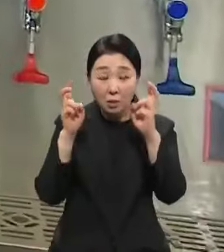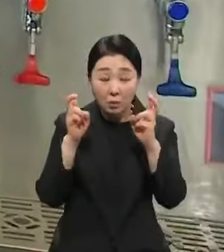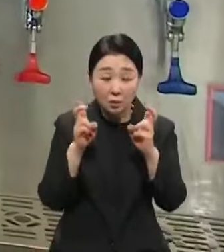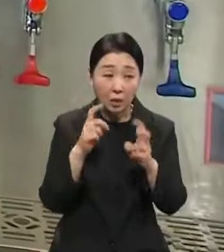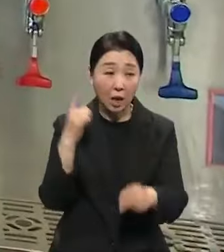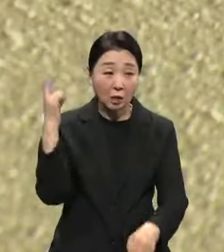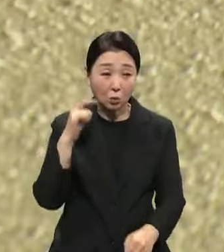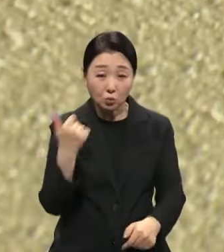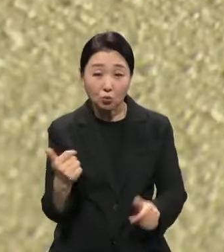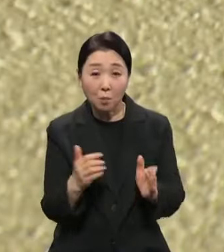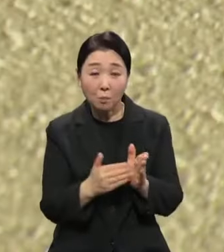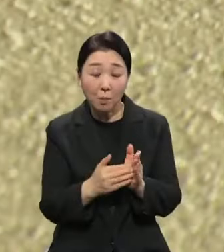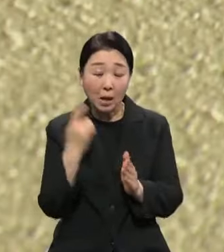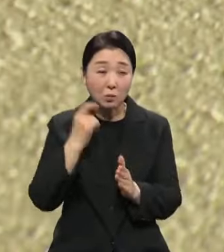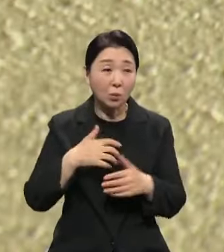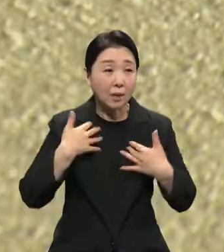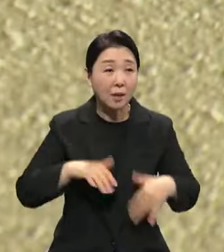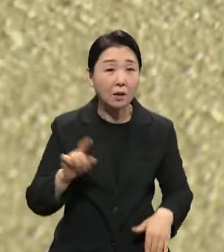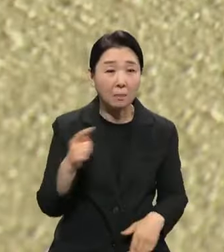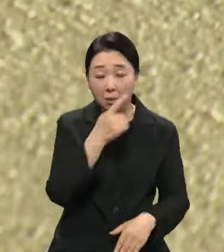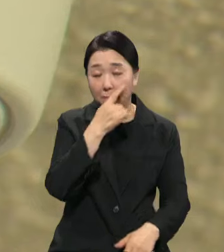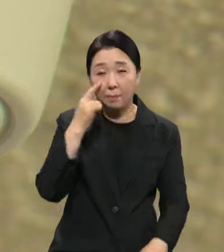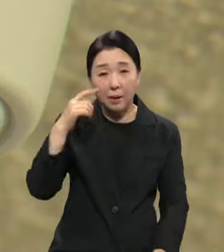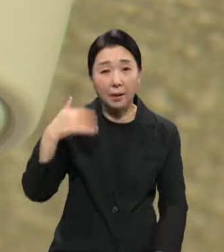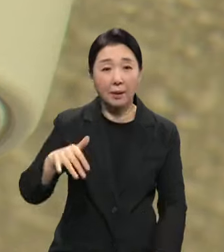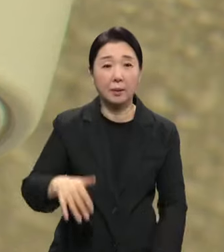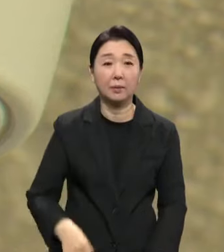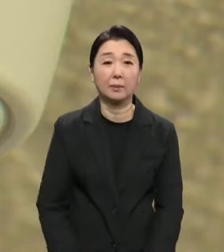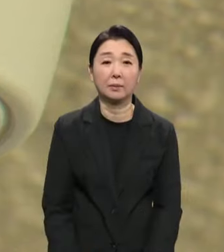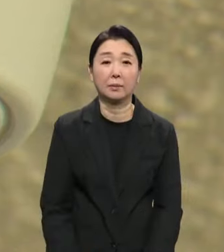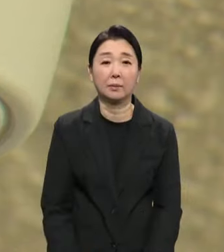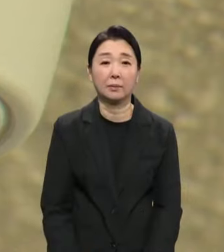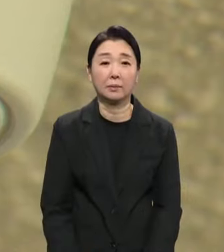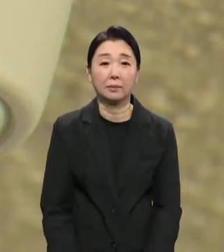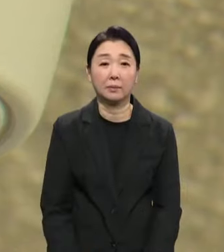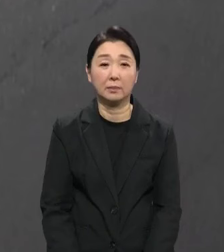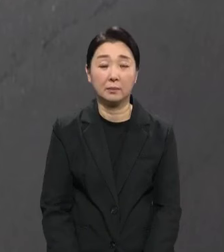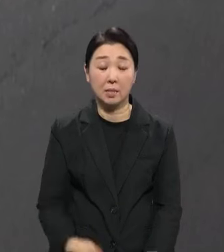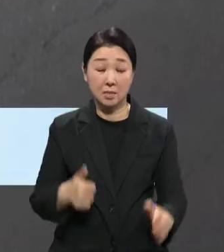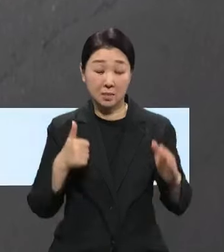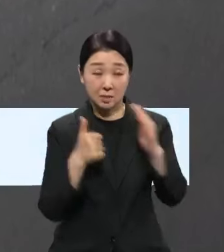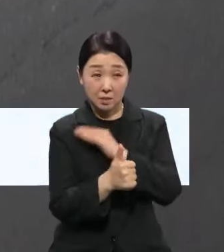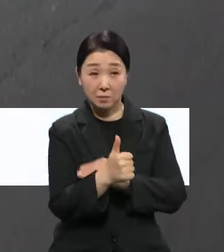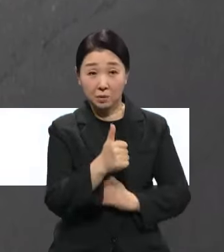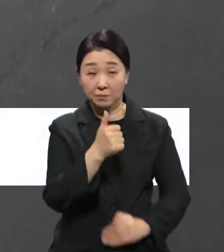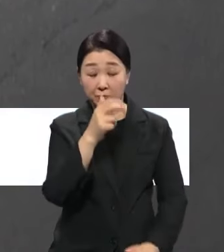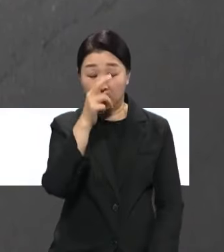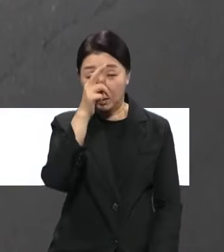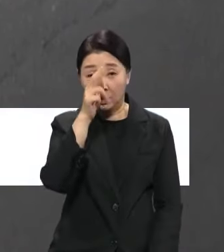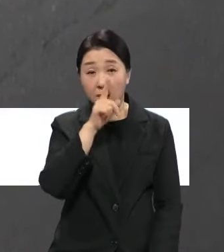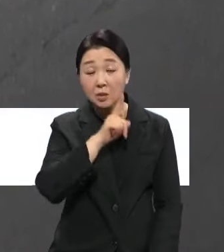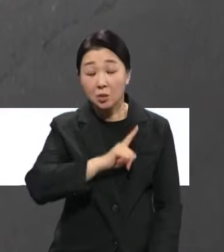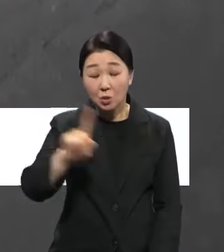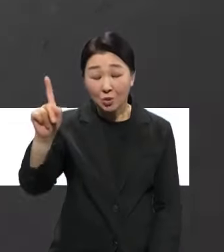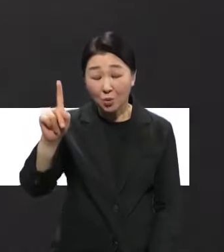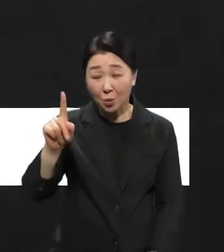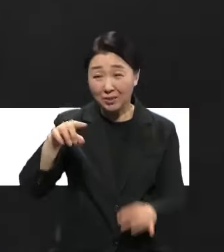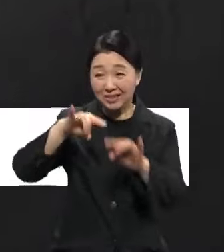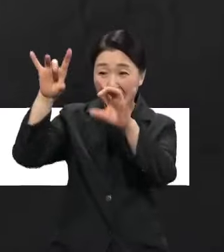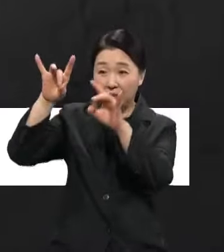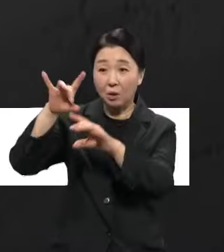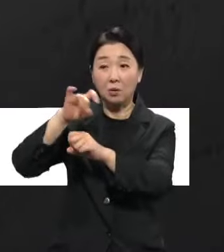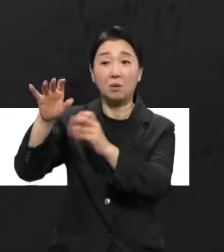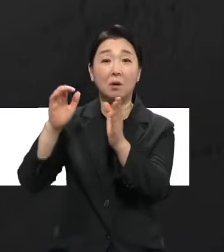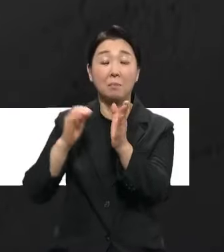상태였는지 소리가 약하게 들린 것인지 아직 파악하지 못했습니다. 침입 신고가 관제센터로 갔지만 출동한 보안요원은